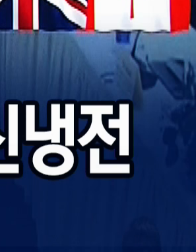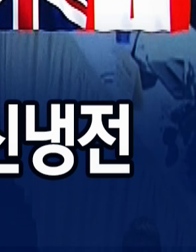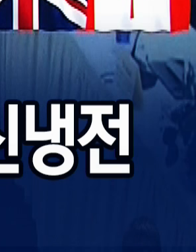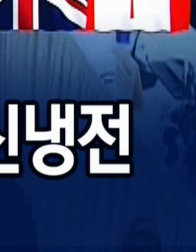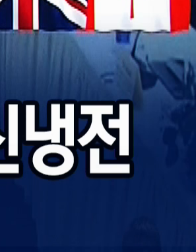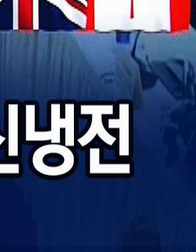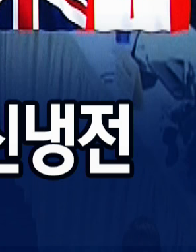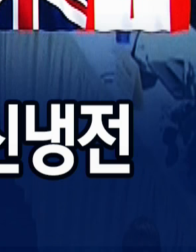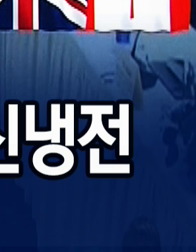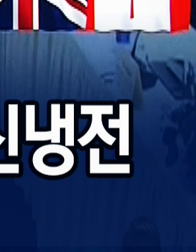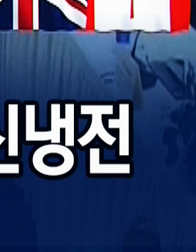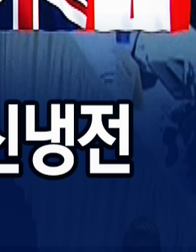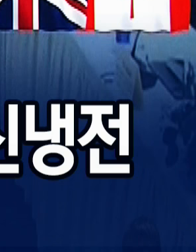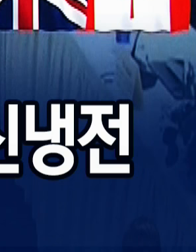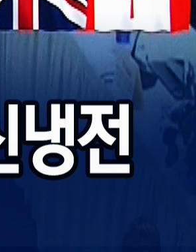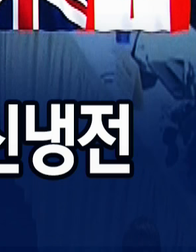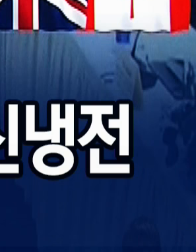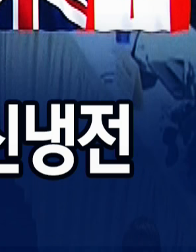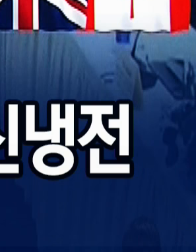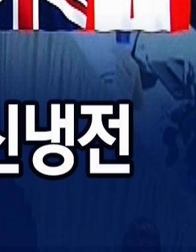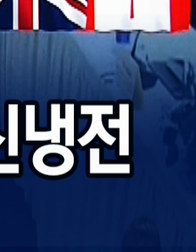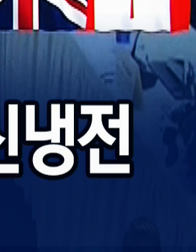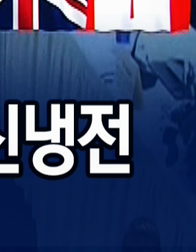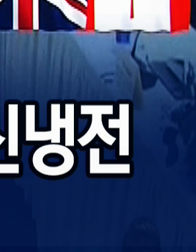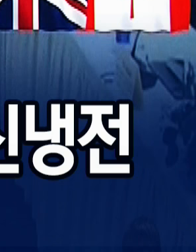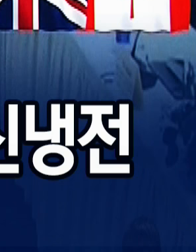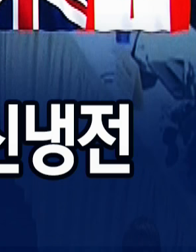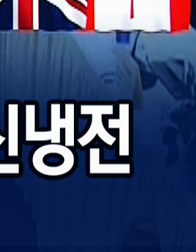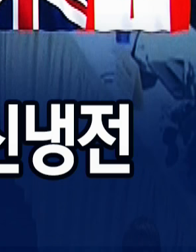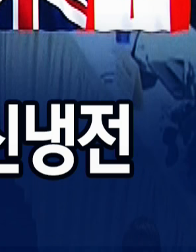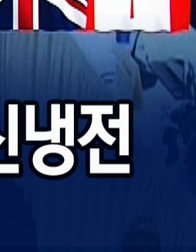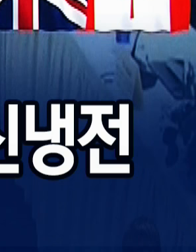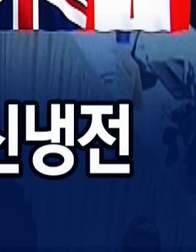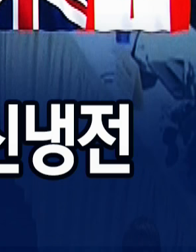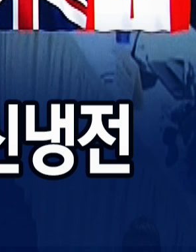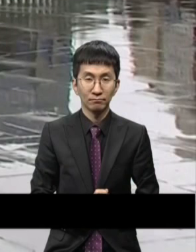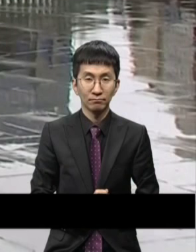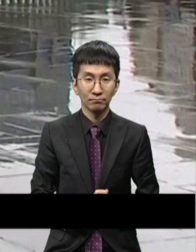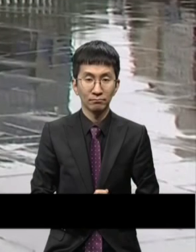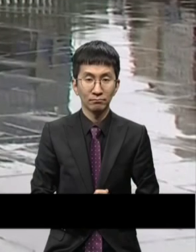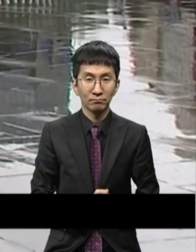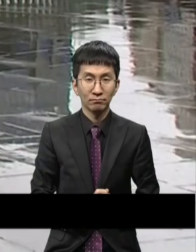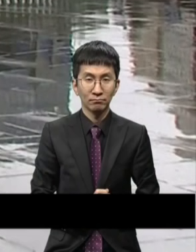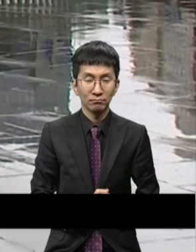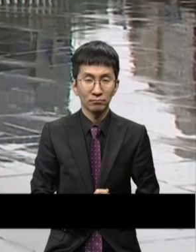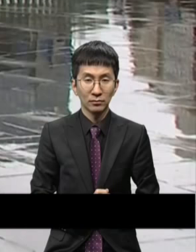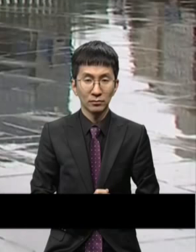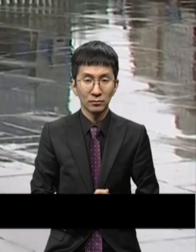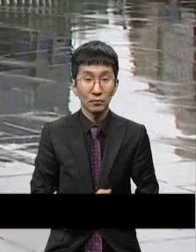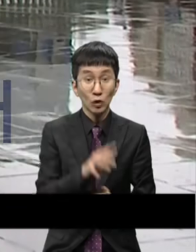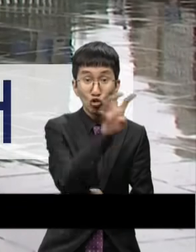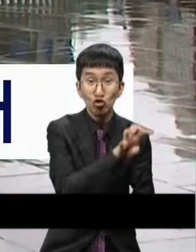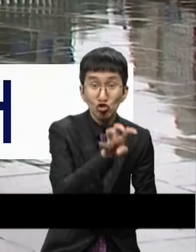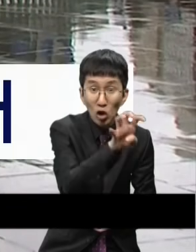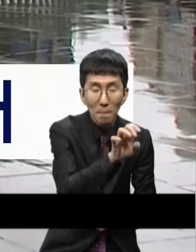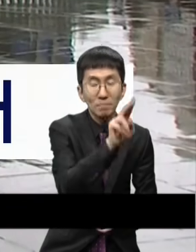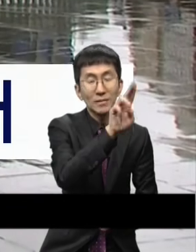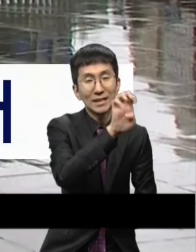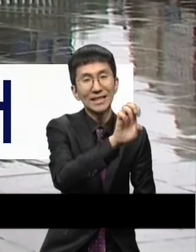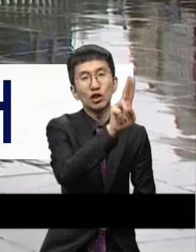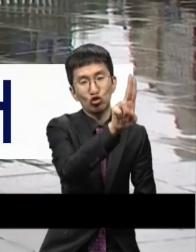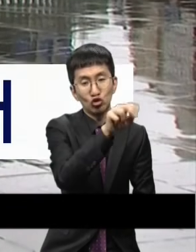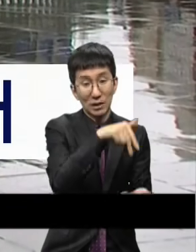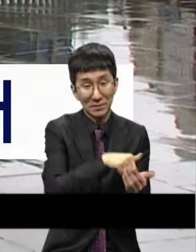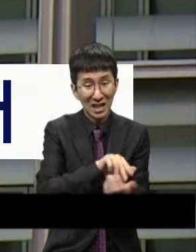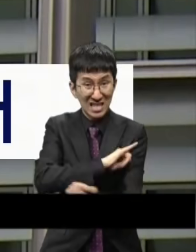북한에게 손을 내밀었습니다. 송욱 특파원이 전하겠습니다. 중국 베이징입니다. 유럽연합 EU가 인권유린을